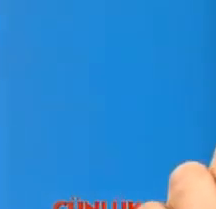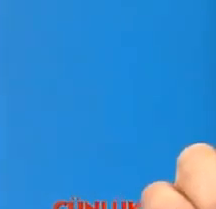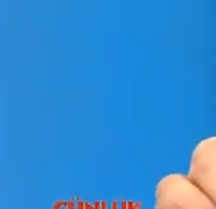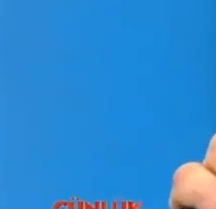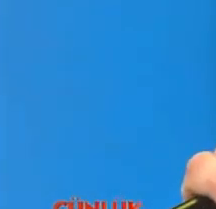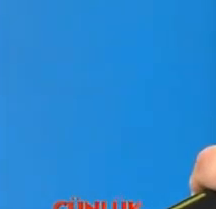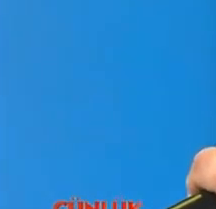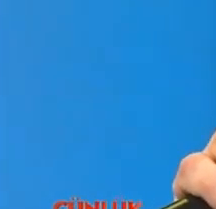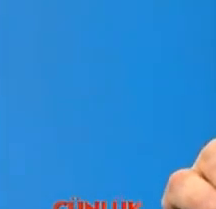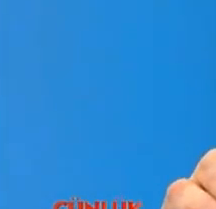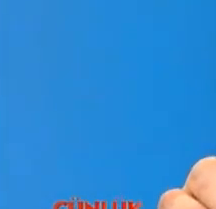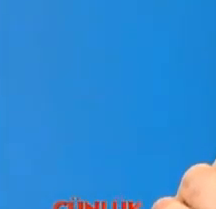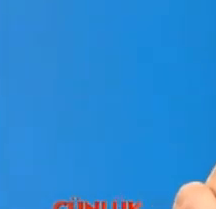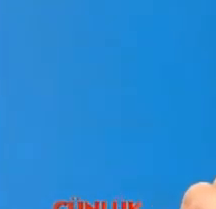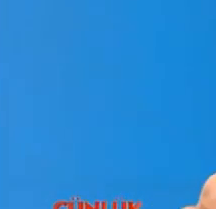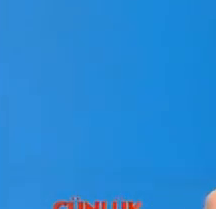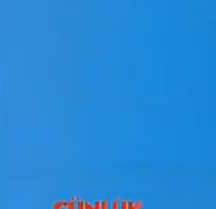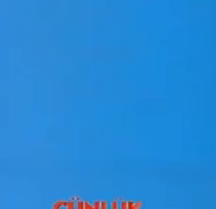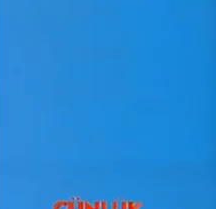geçti dönen yok,